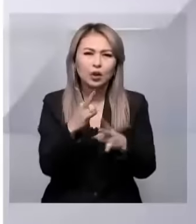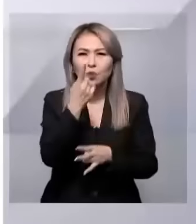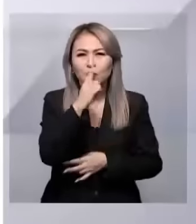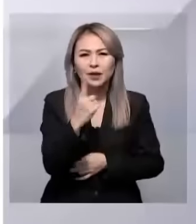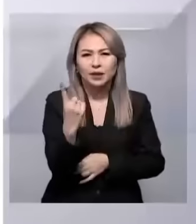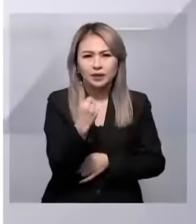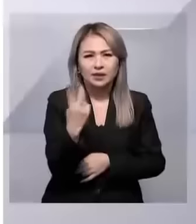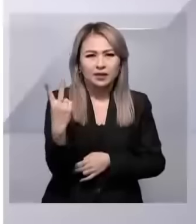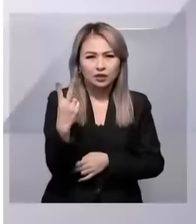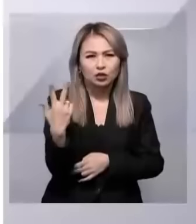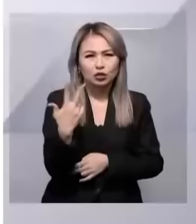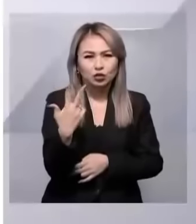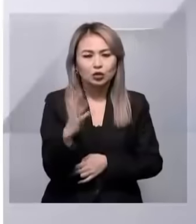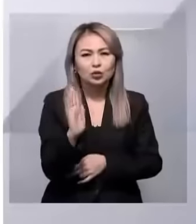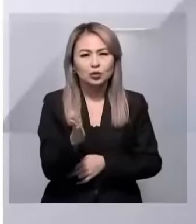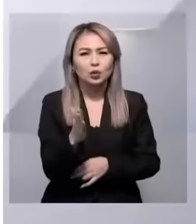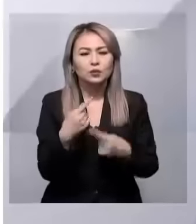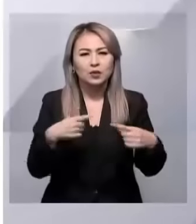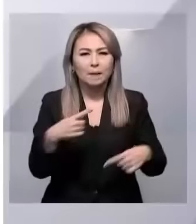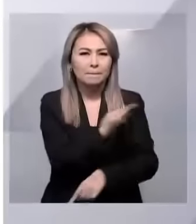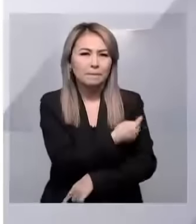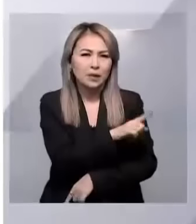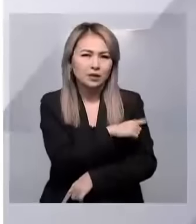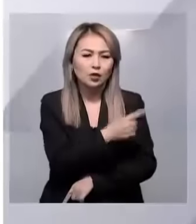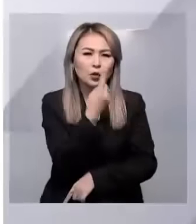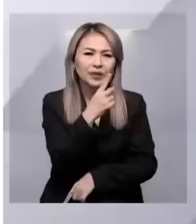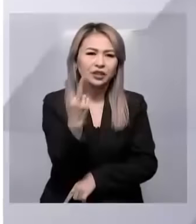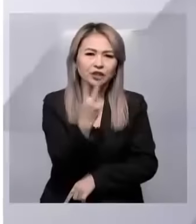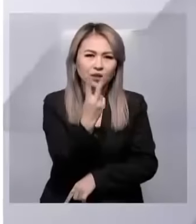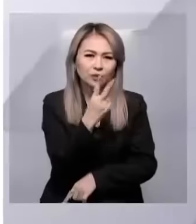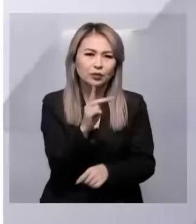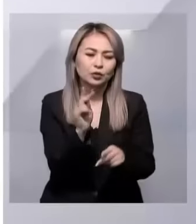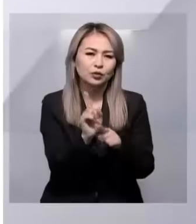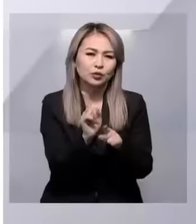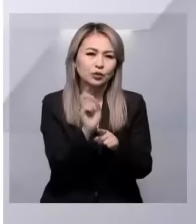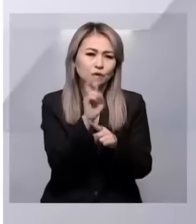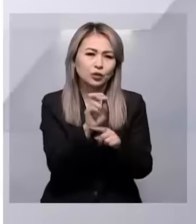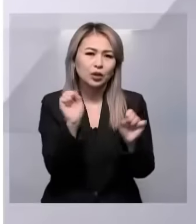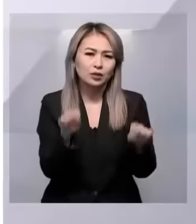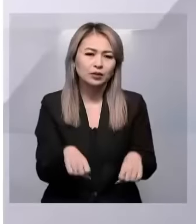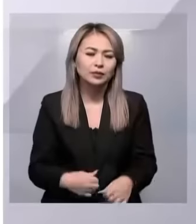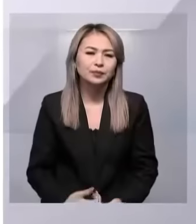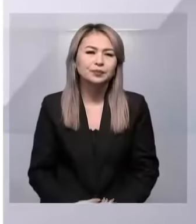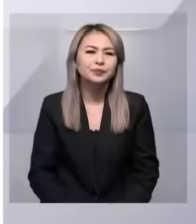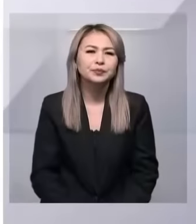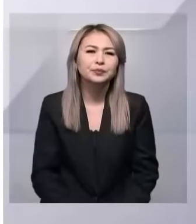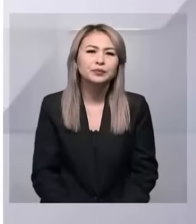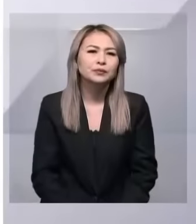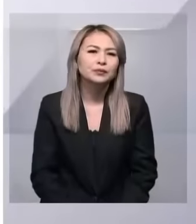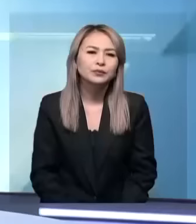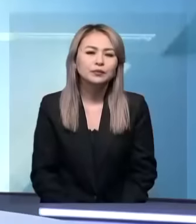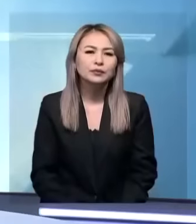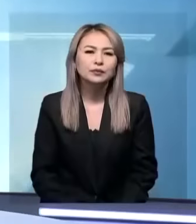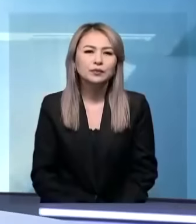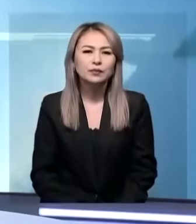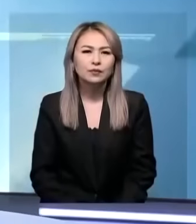тұрғындар нөмірі 1-ші, 2-ші, 3-ші көпсалалы аурухана мен нөмірі 2-ші қалалық емханаға жүгіне алады.